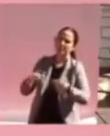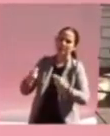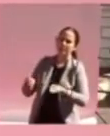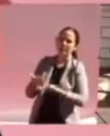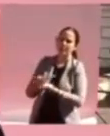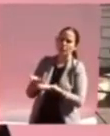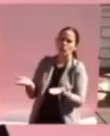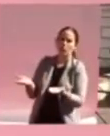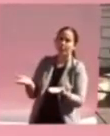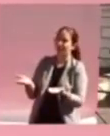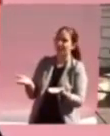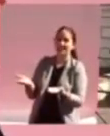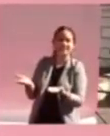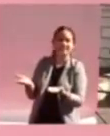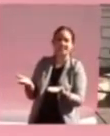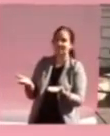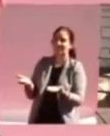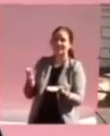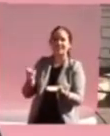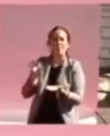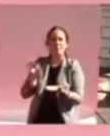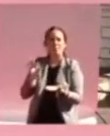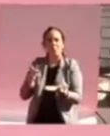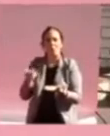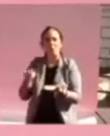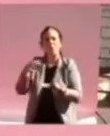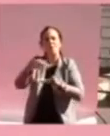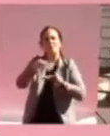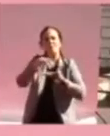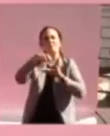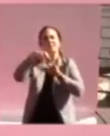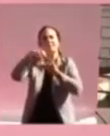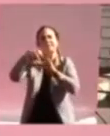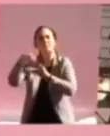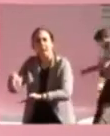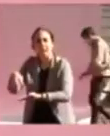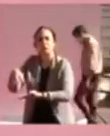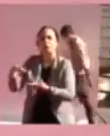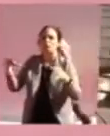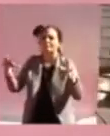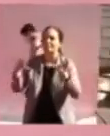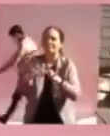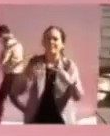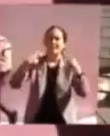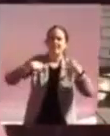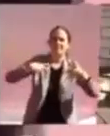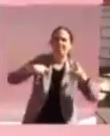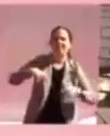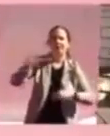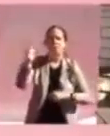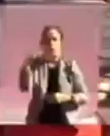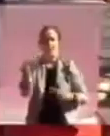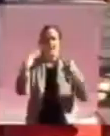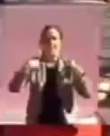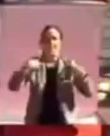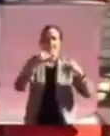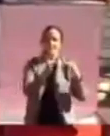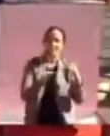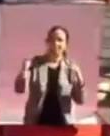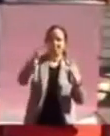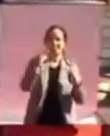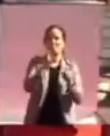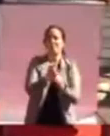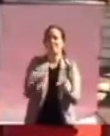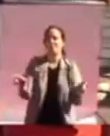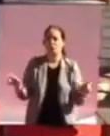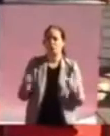considerarli il più grande investimento sulla qualità della vita delle persone e la verità